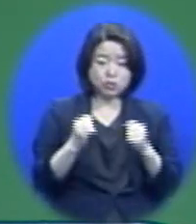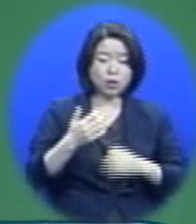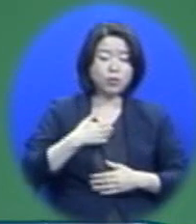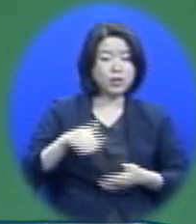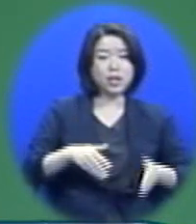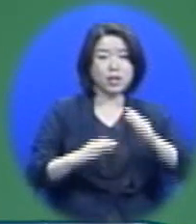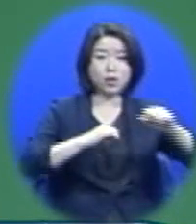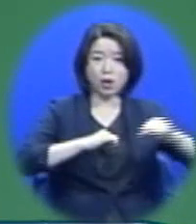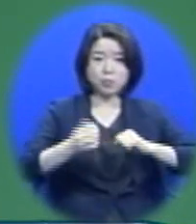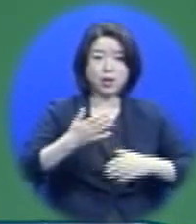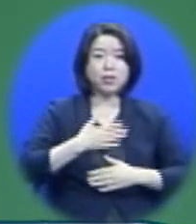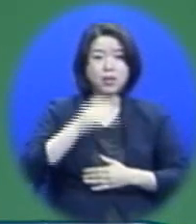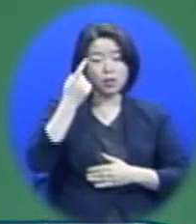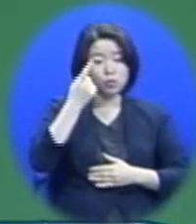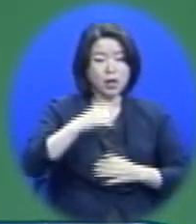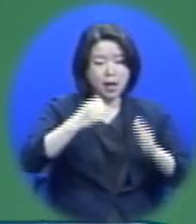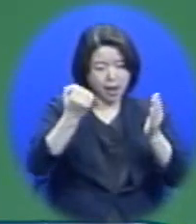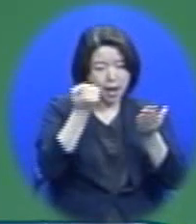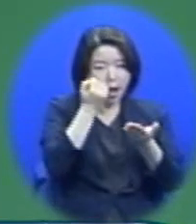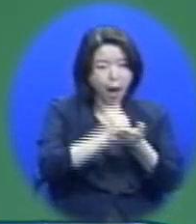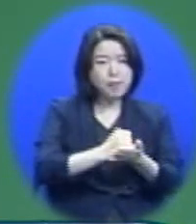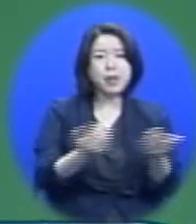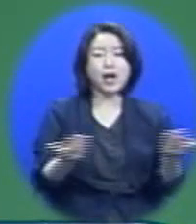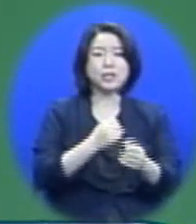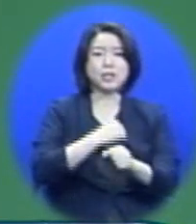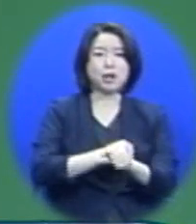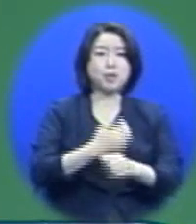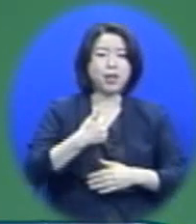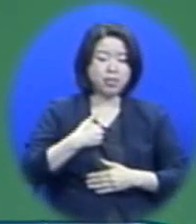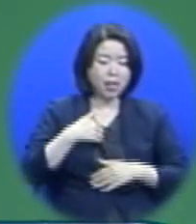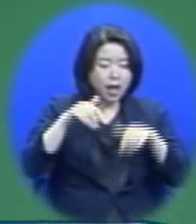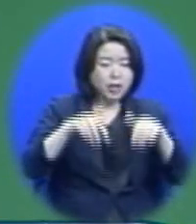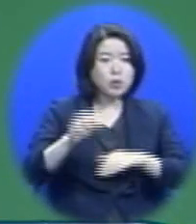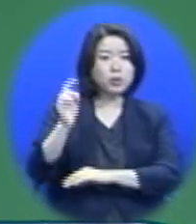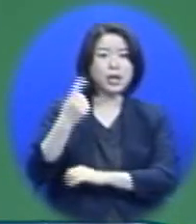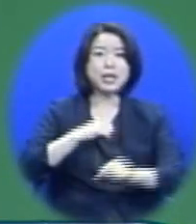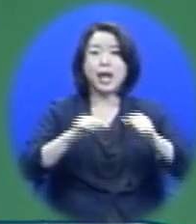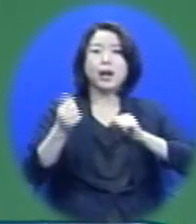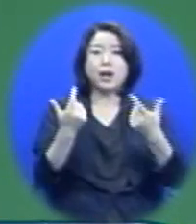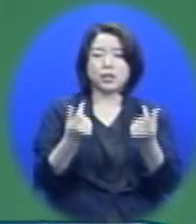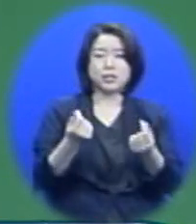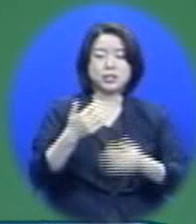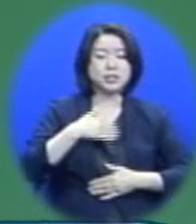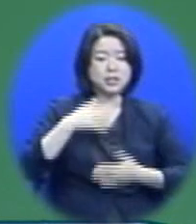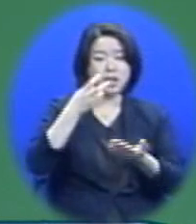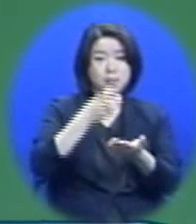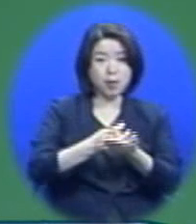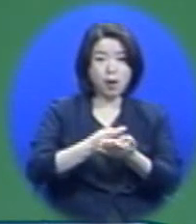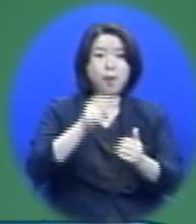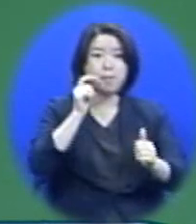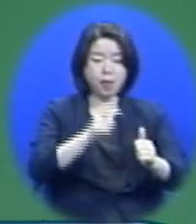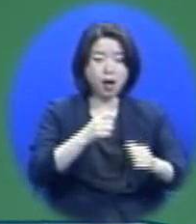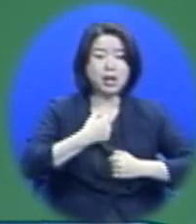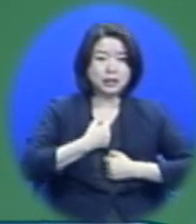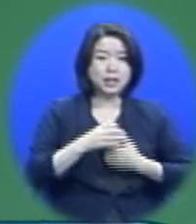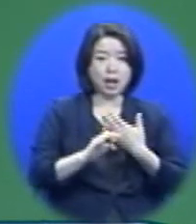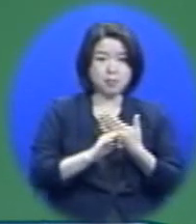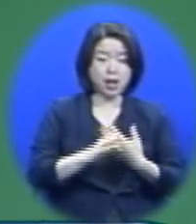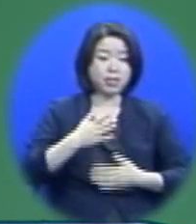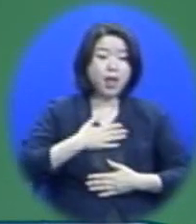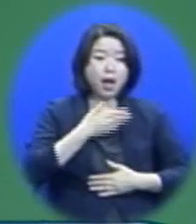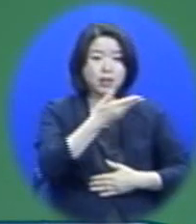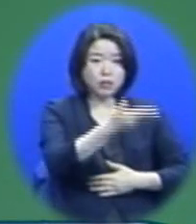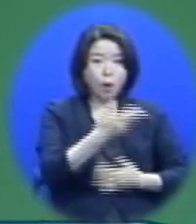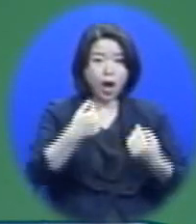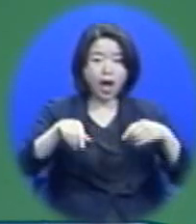내 눈에 합당한 일을 하며 내 종 다윗이 행한 것 같이 내 율례와 명령을 지키면 내가 너와